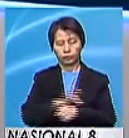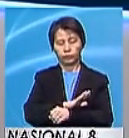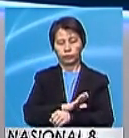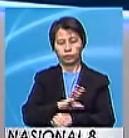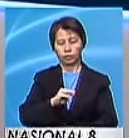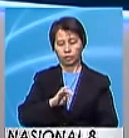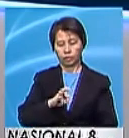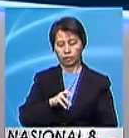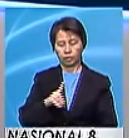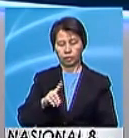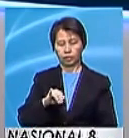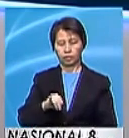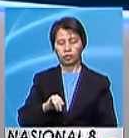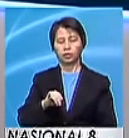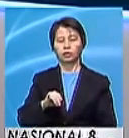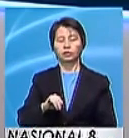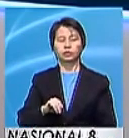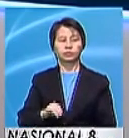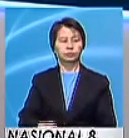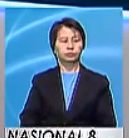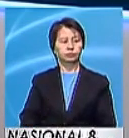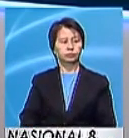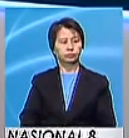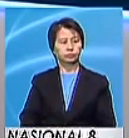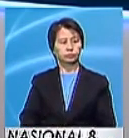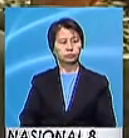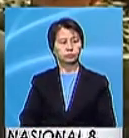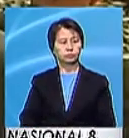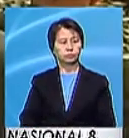Medini Iskandar Malaysia Sdn Bhd.